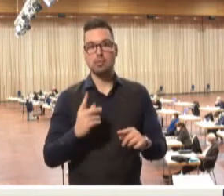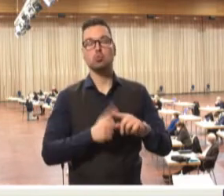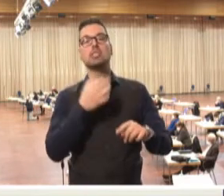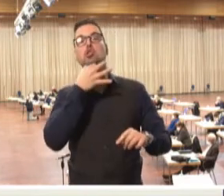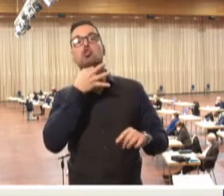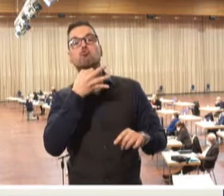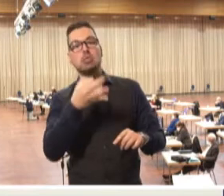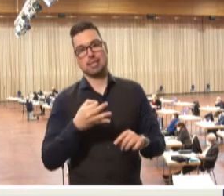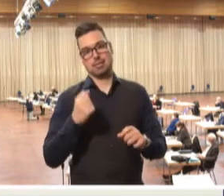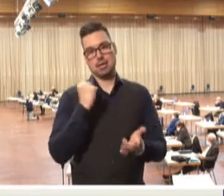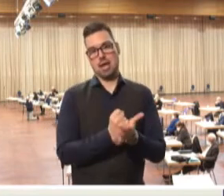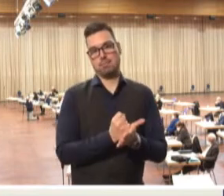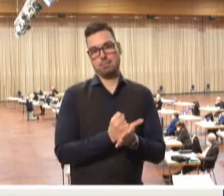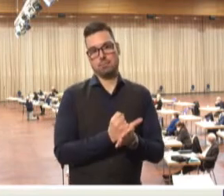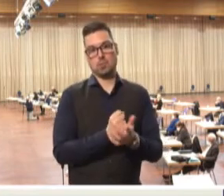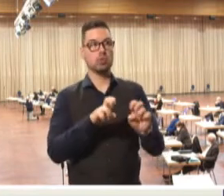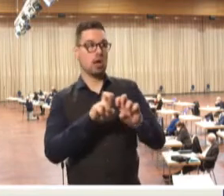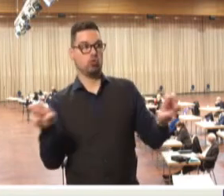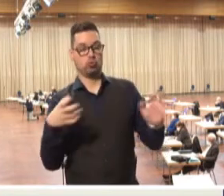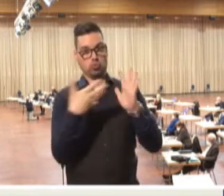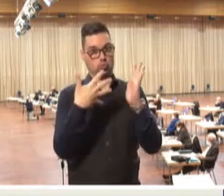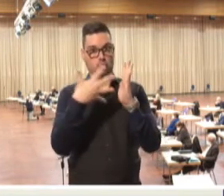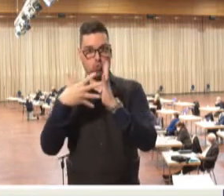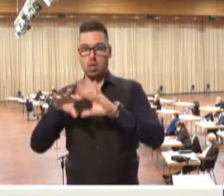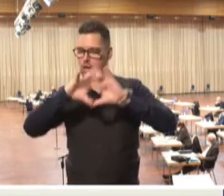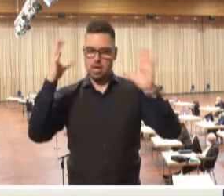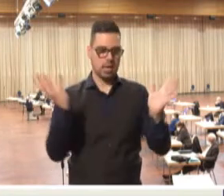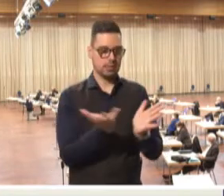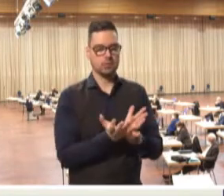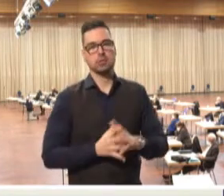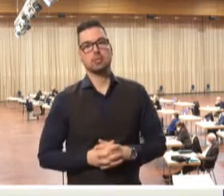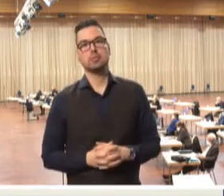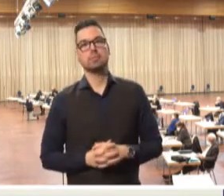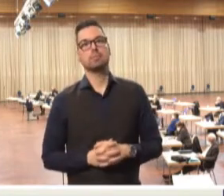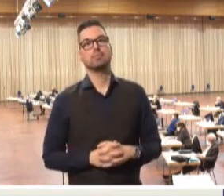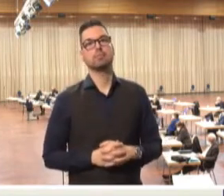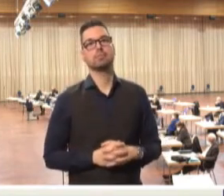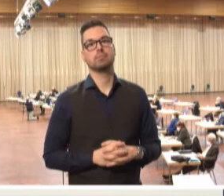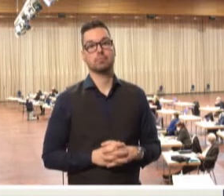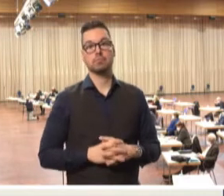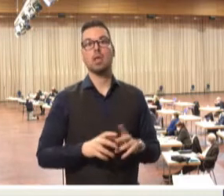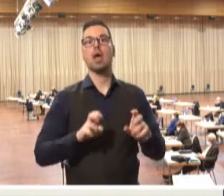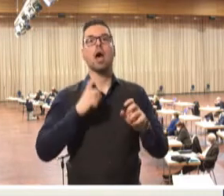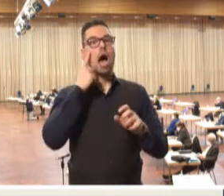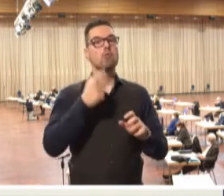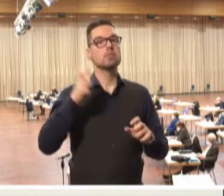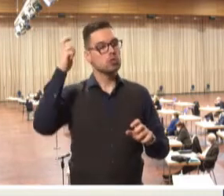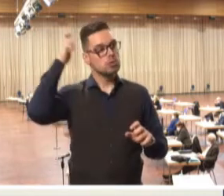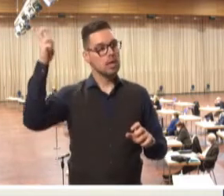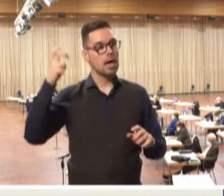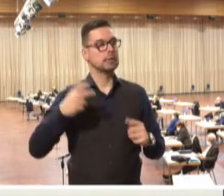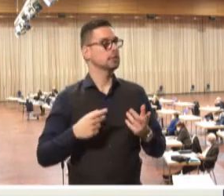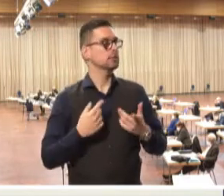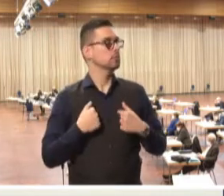übermittelt und seitens des Ausschusses ausgewertet. Der Ausschuss hat sich nach der durchgeführten Beweisaufnahme nicht in der